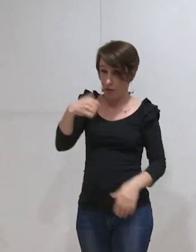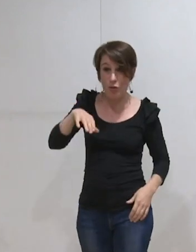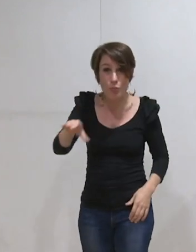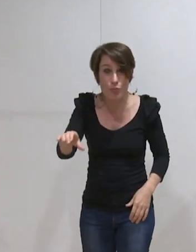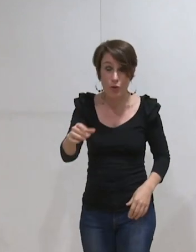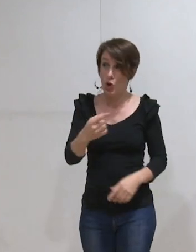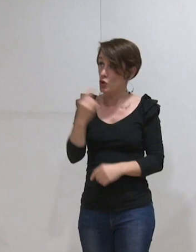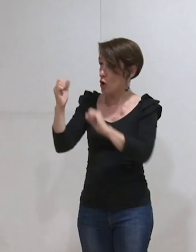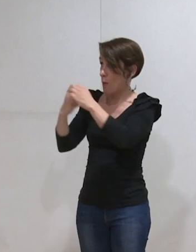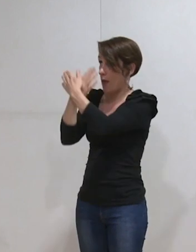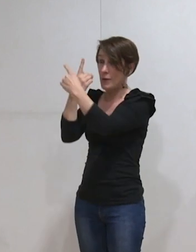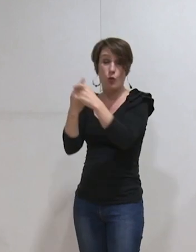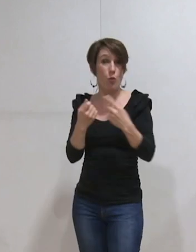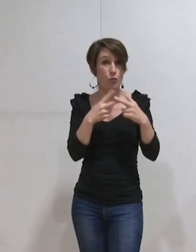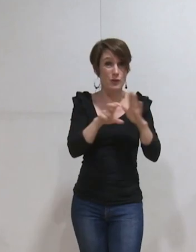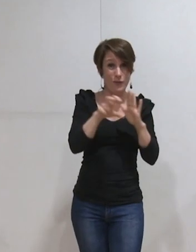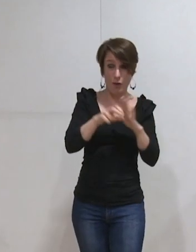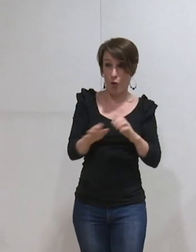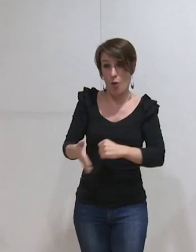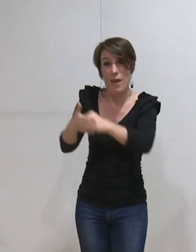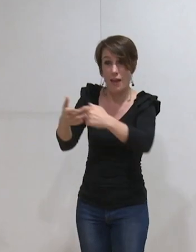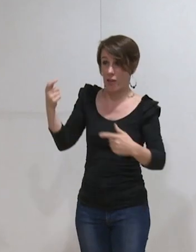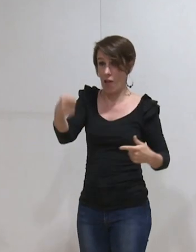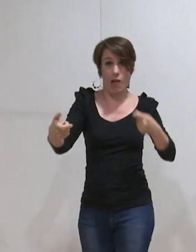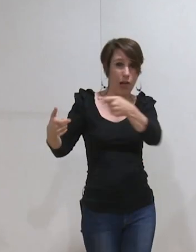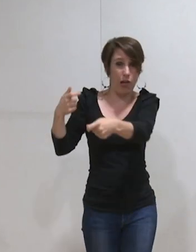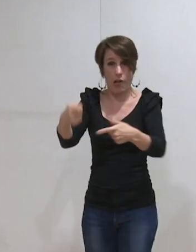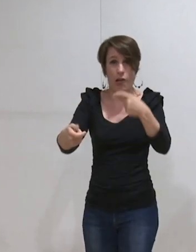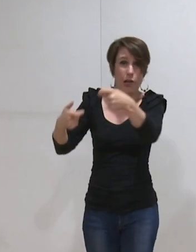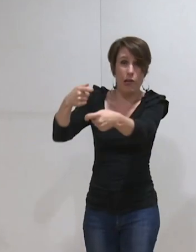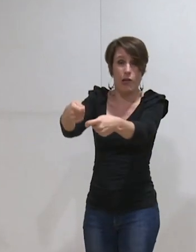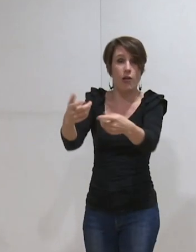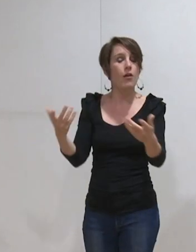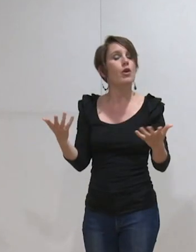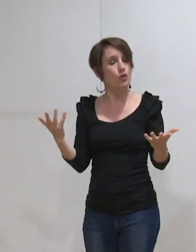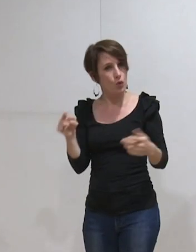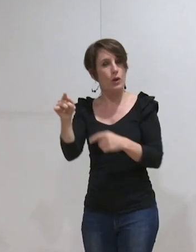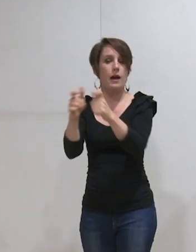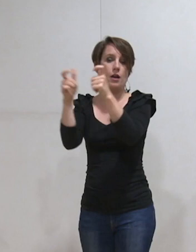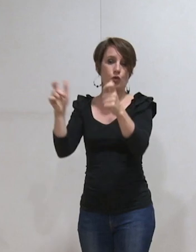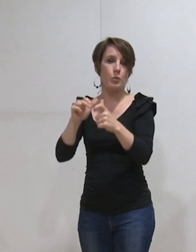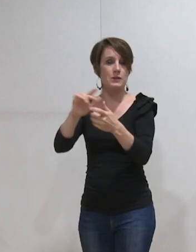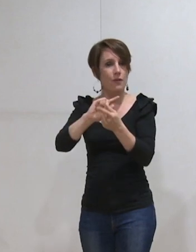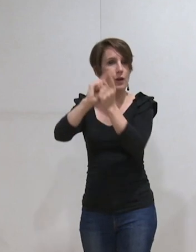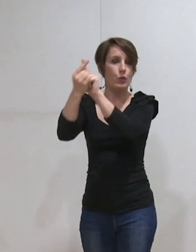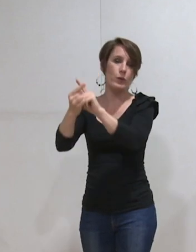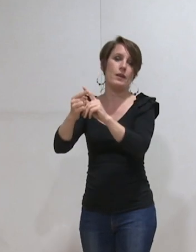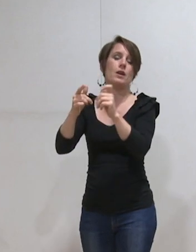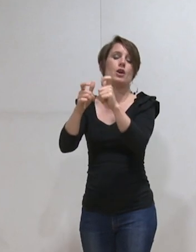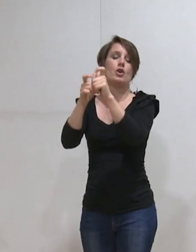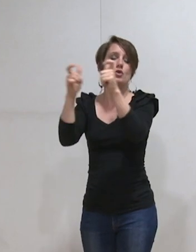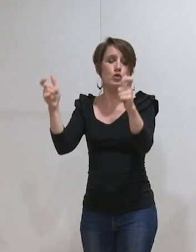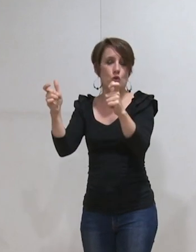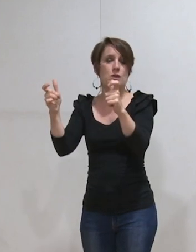grreno et métro soutiennent financièrement l'activité du site la société d'économie mixte va donc évoluer en société publique locale dont le